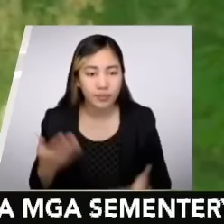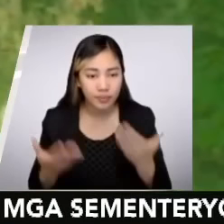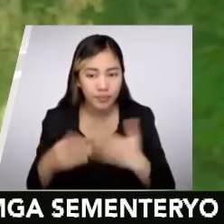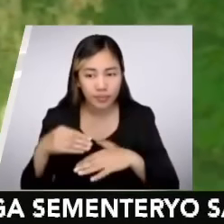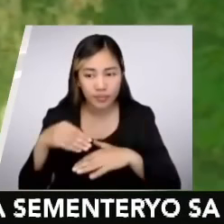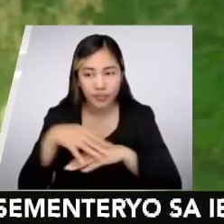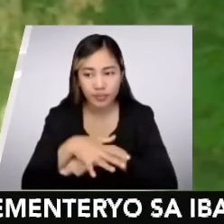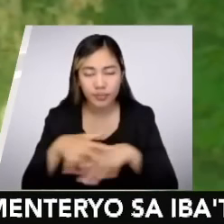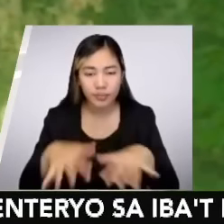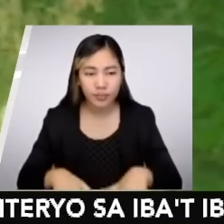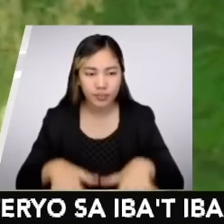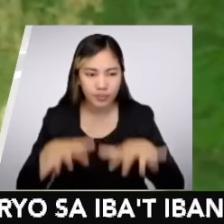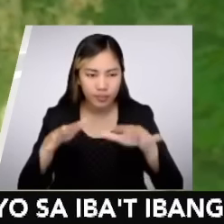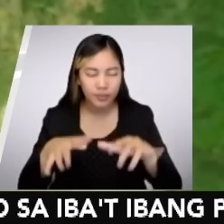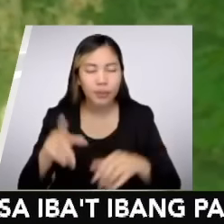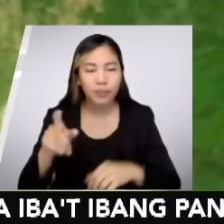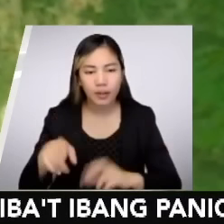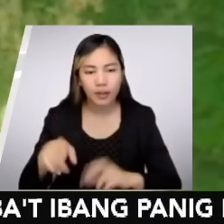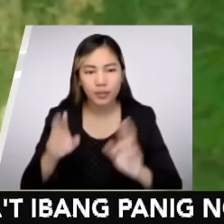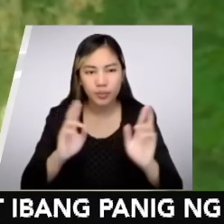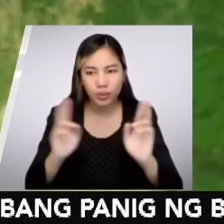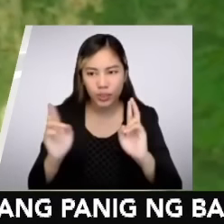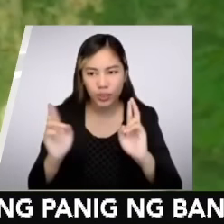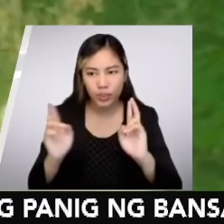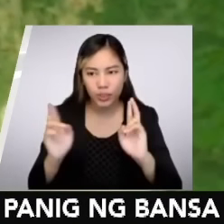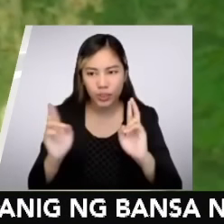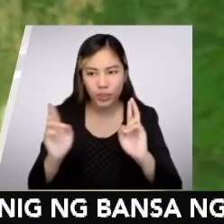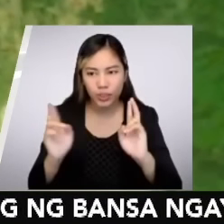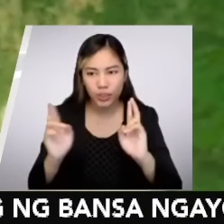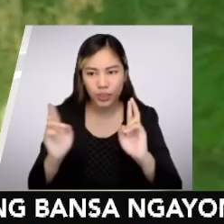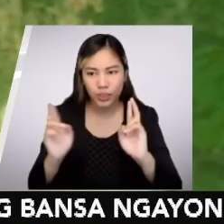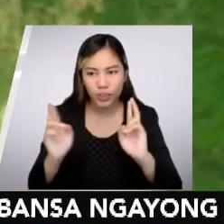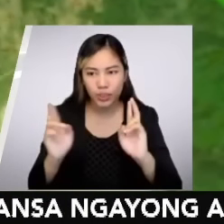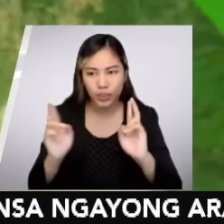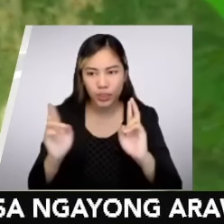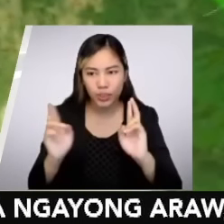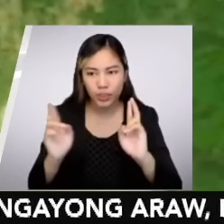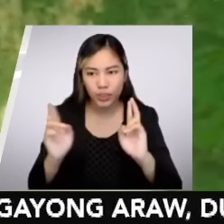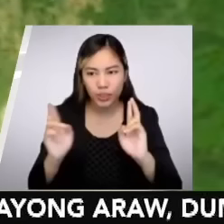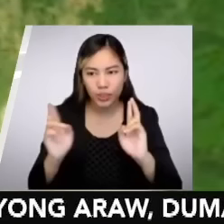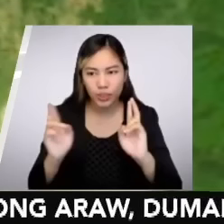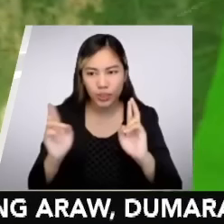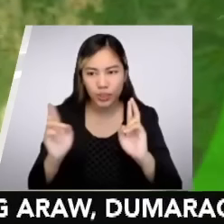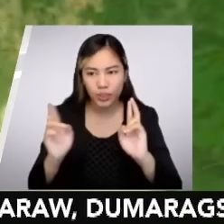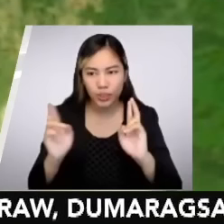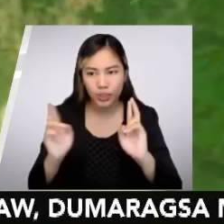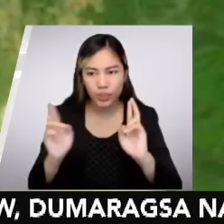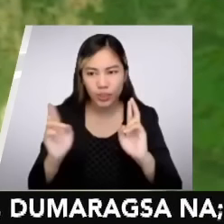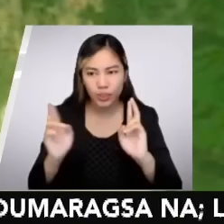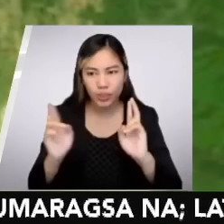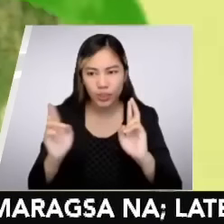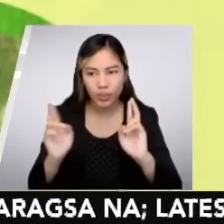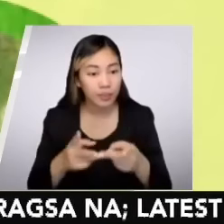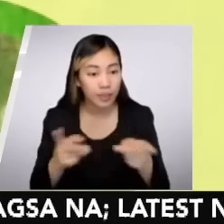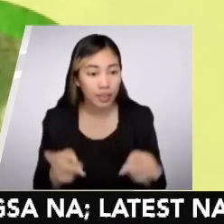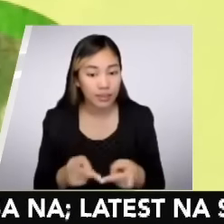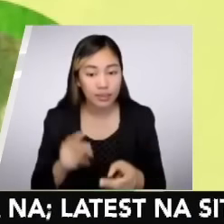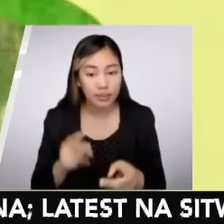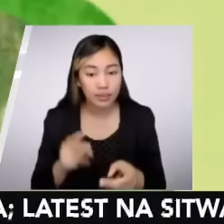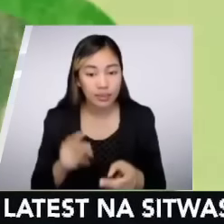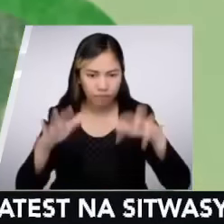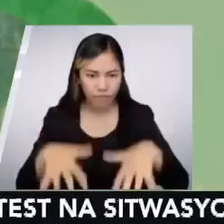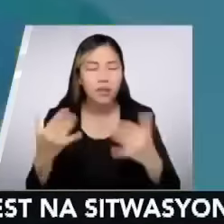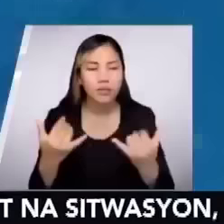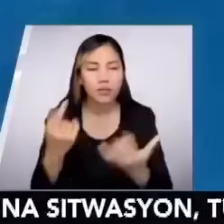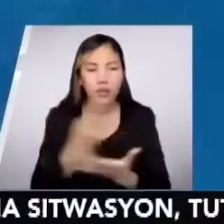Ilang panig din ng Metro Manila ang na mas mataas ang tsansa ng ulan ngayong araw at sa Linggo, lalo na sa bandang hapon. Ayon sa